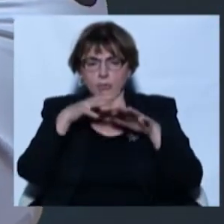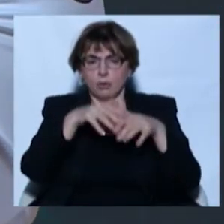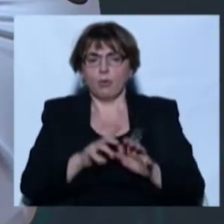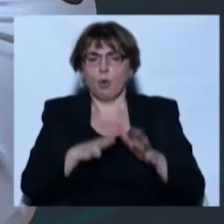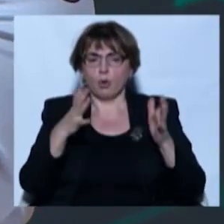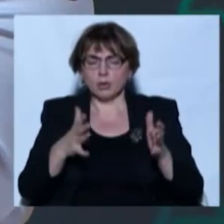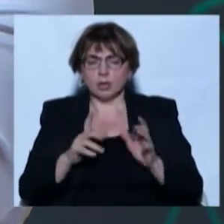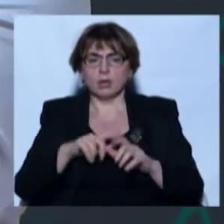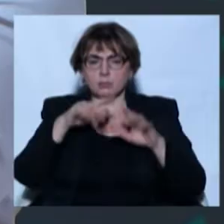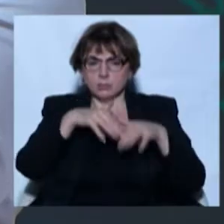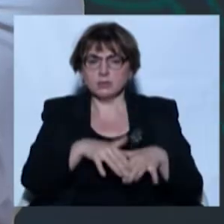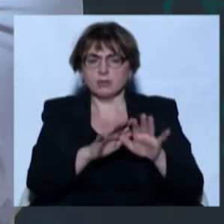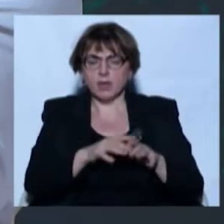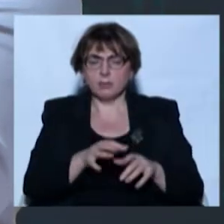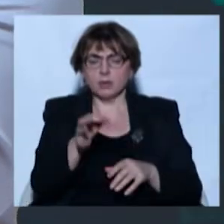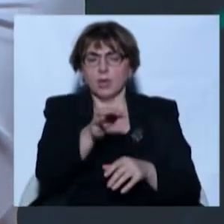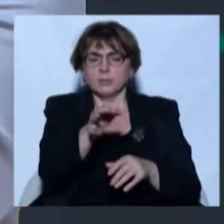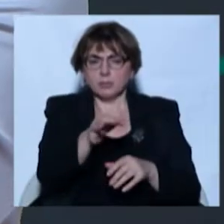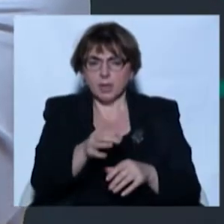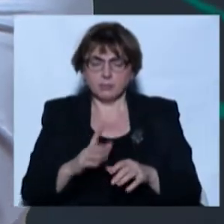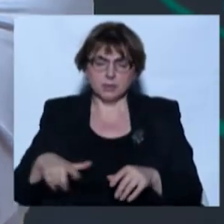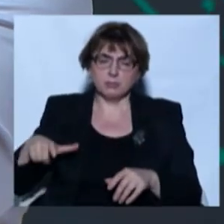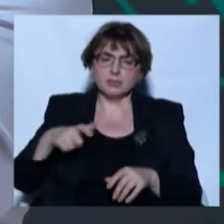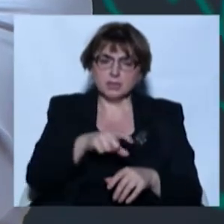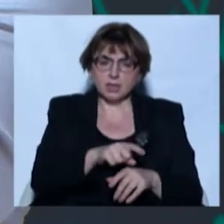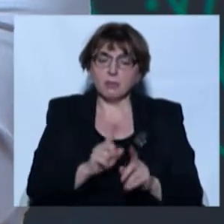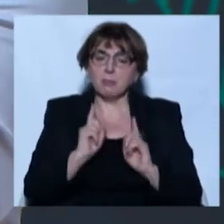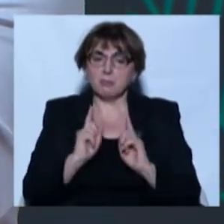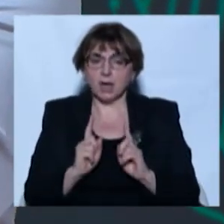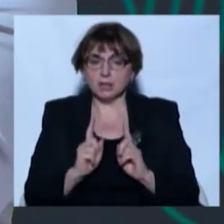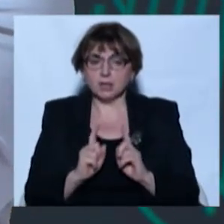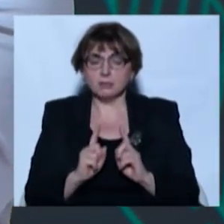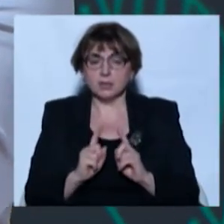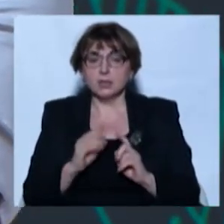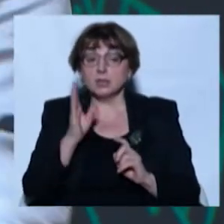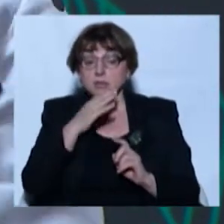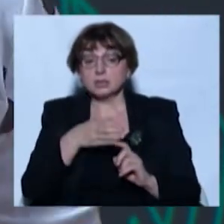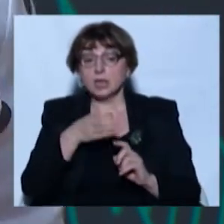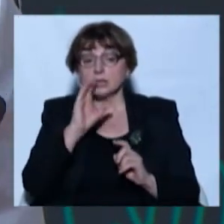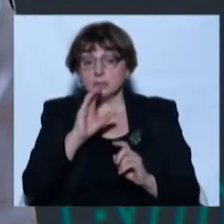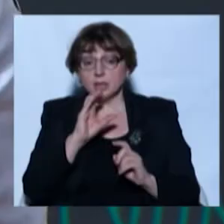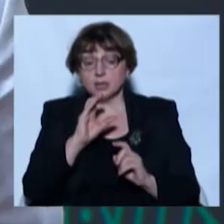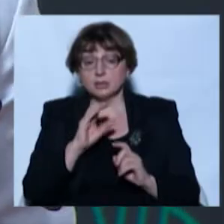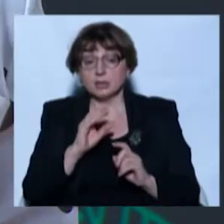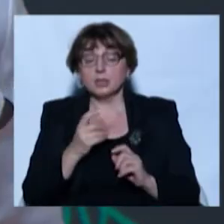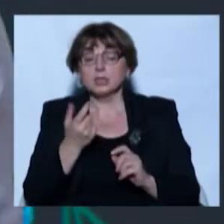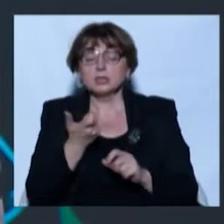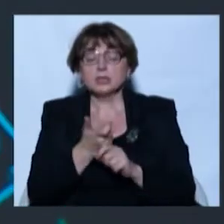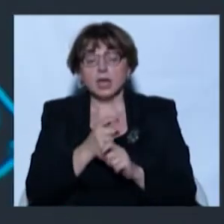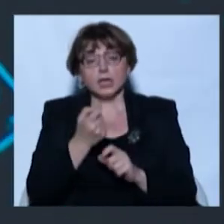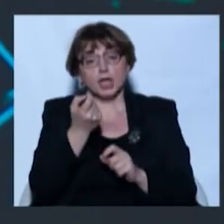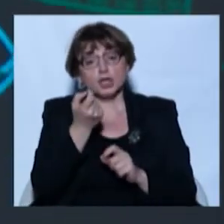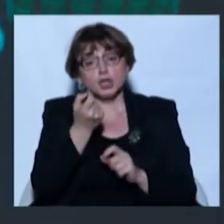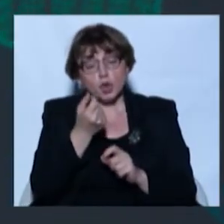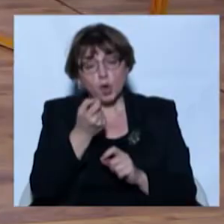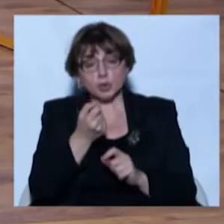ზღვები, ტბები, მდინარეები, მაგრამ მიუხედავად ამისა, სასმელად ძალიან მცირე ნაწილი ვარგა